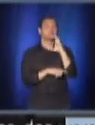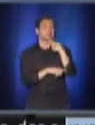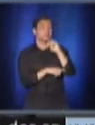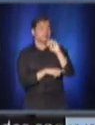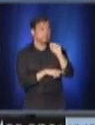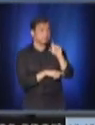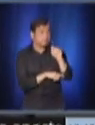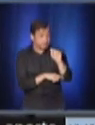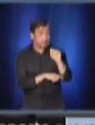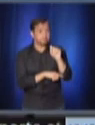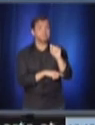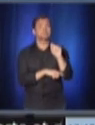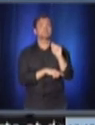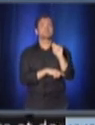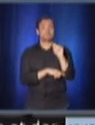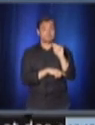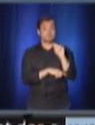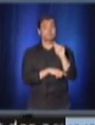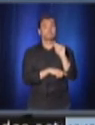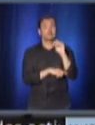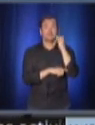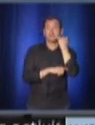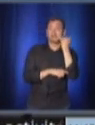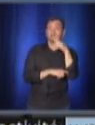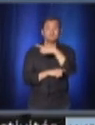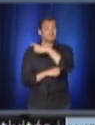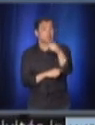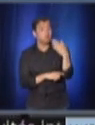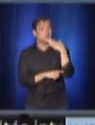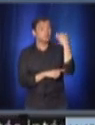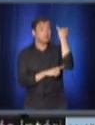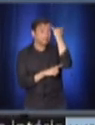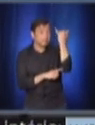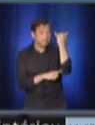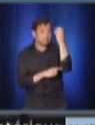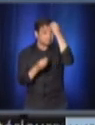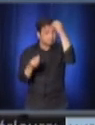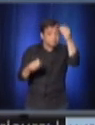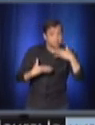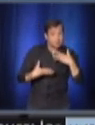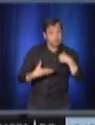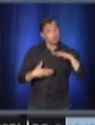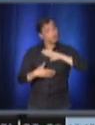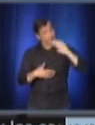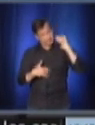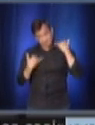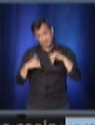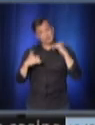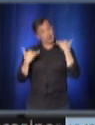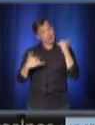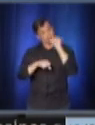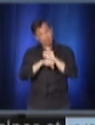des idées? Si vous avez des suggestions, eh bien, écrivez-moi. Mais je pense qu'au fond,